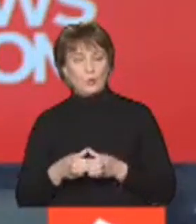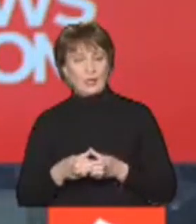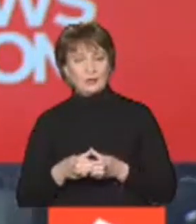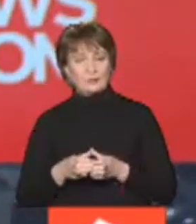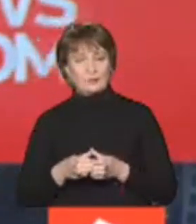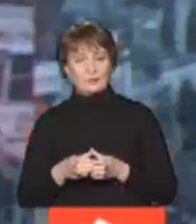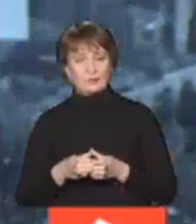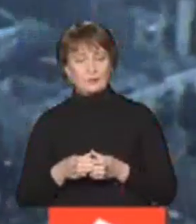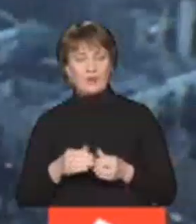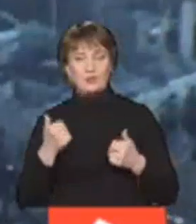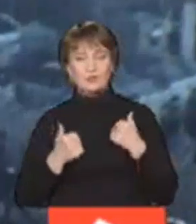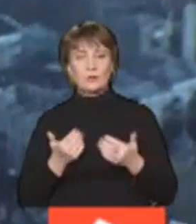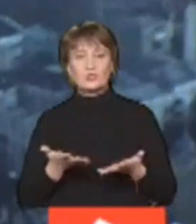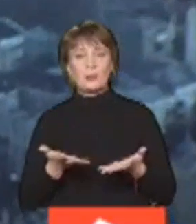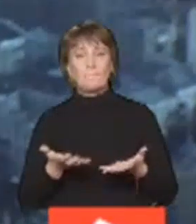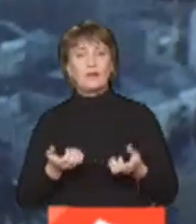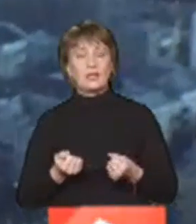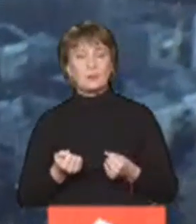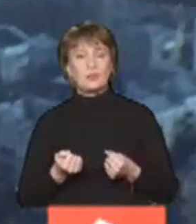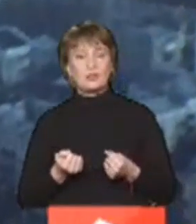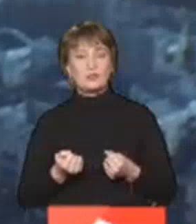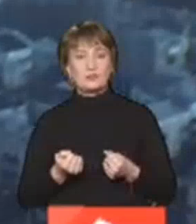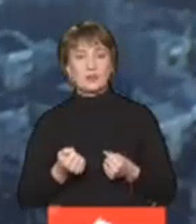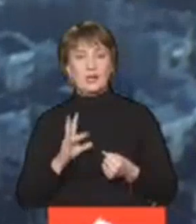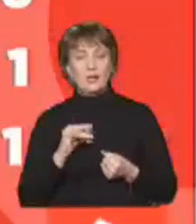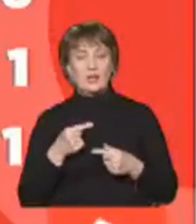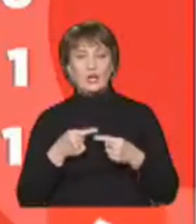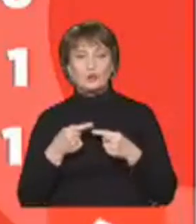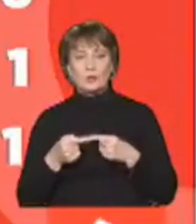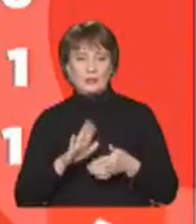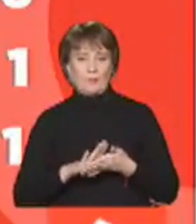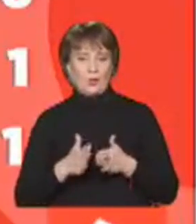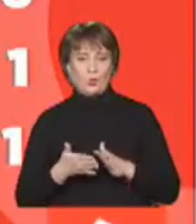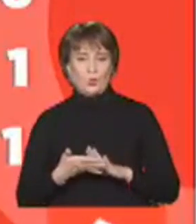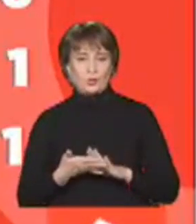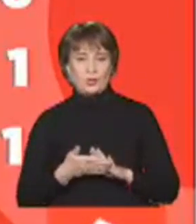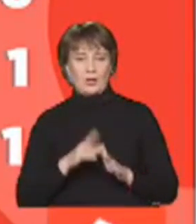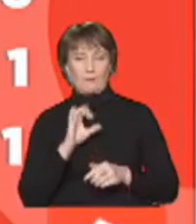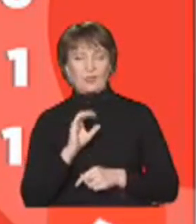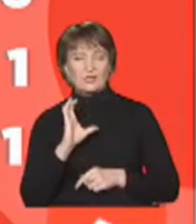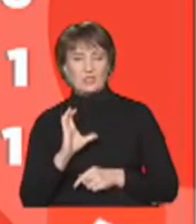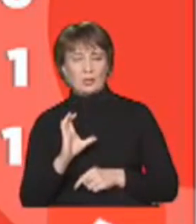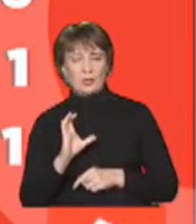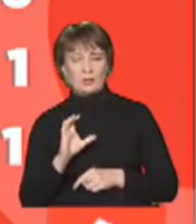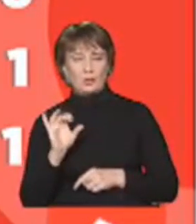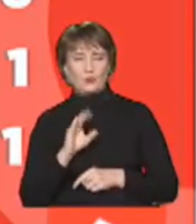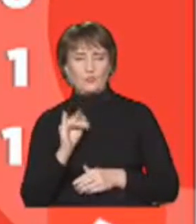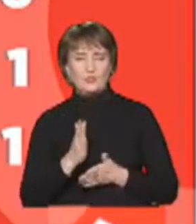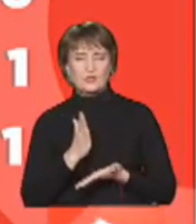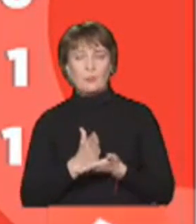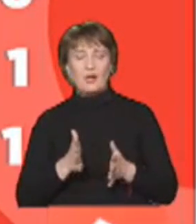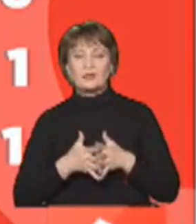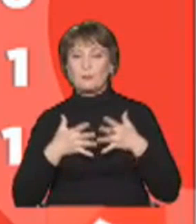в Турині прийме Ференцварош. З огляду на турнірне положення, Барселона і Ювентус мають